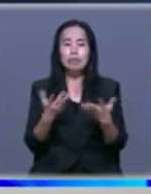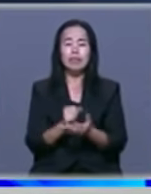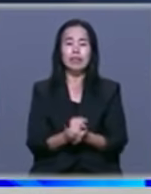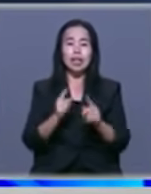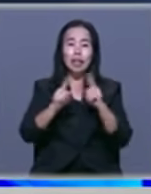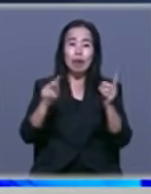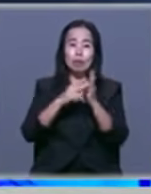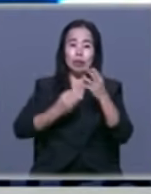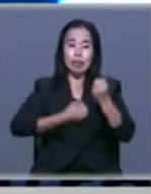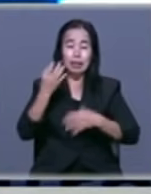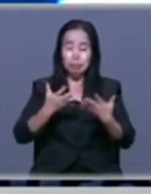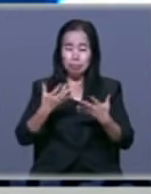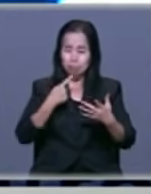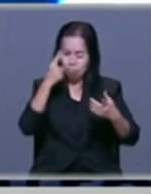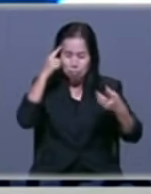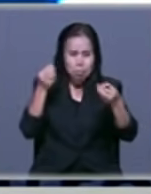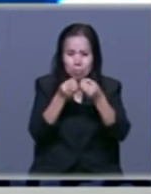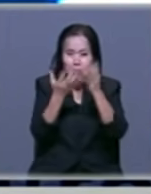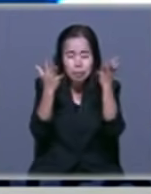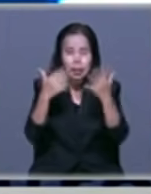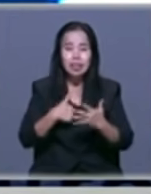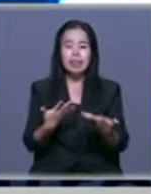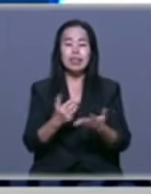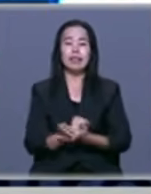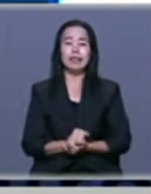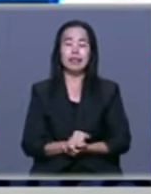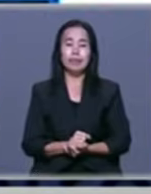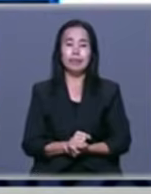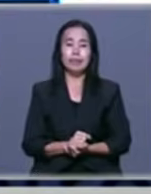งๆเราแทบไม่ได้แสดงความเห็นอะไรเลยนะคือแล้วก็